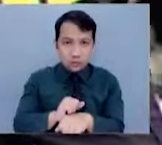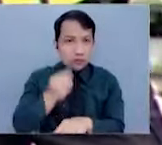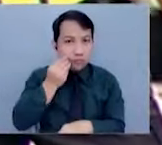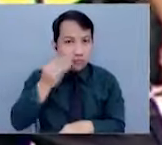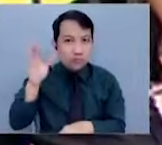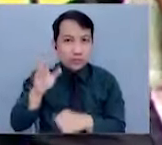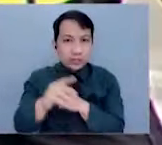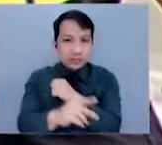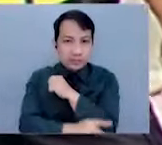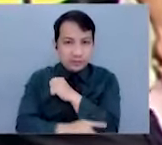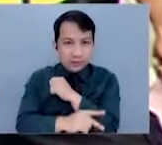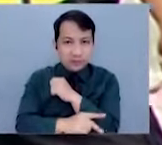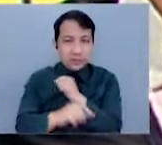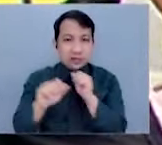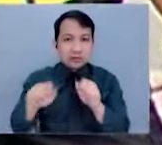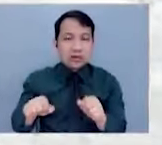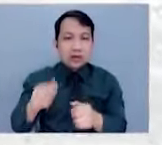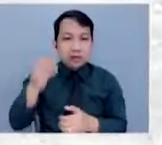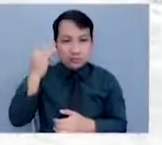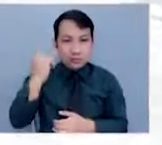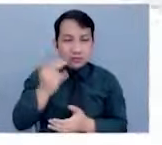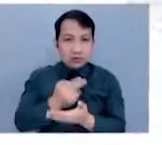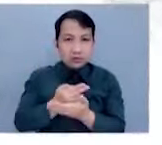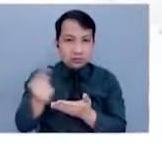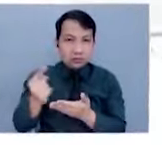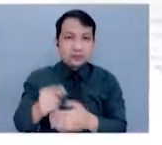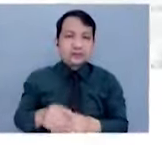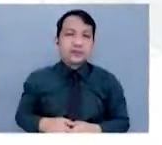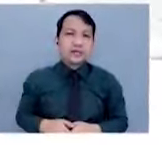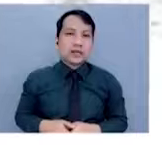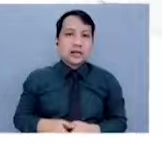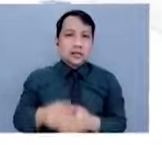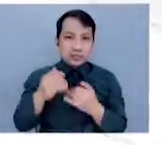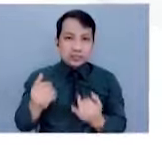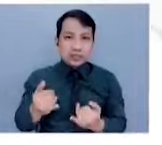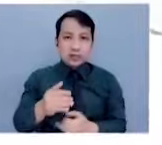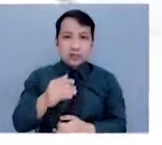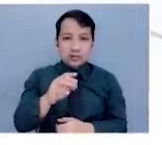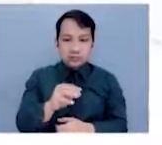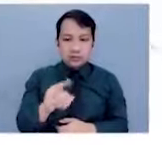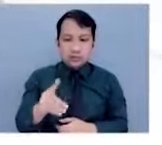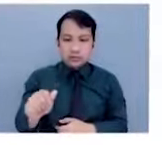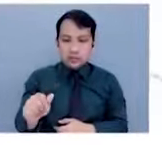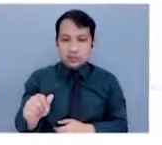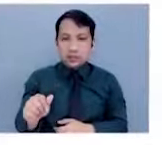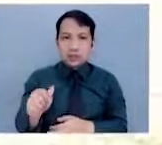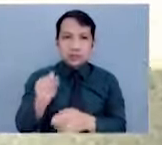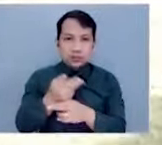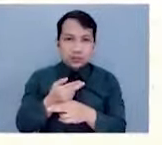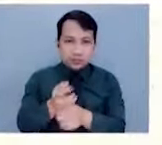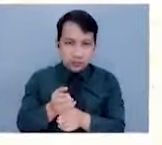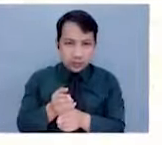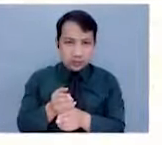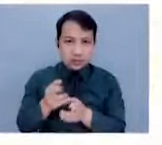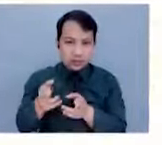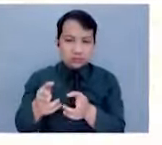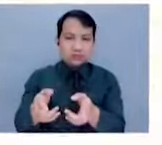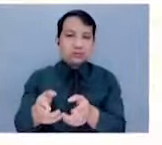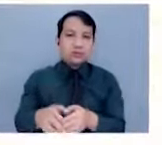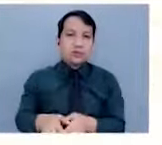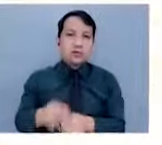probinsya para doon gunitain ang Holy Week. Pagkakataon naman ito para sa MMDA na ayusin ang ilang kalsada. Simula